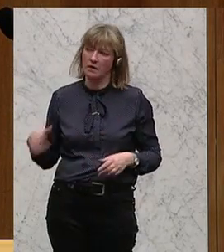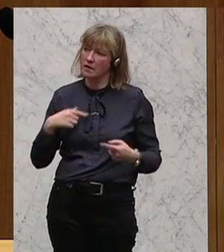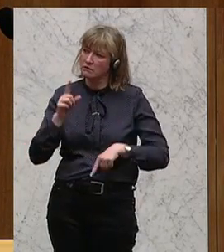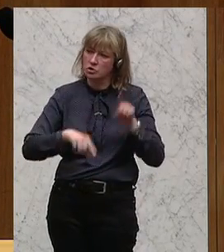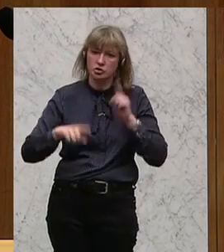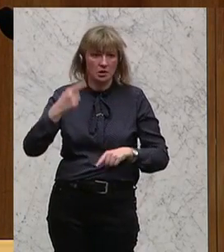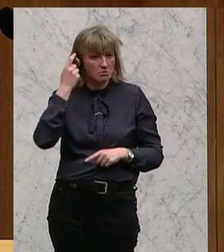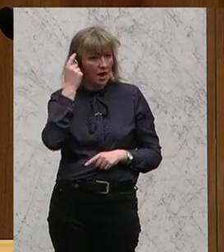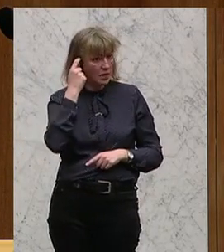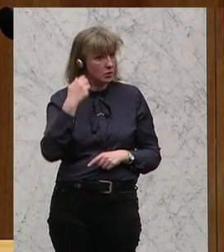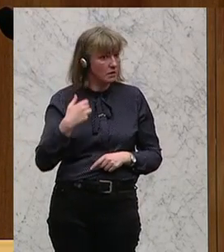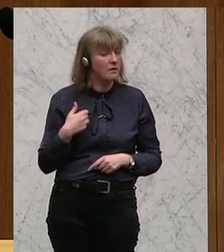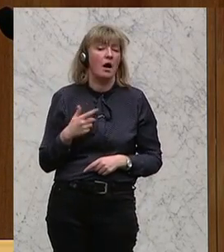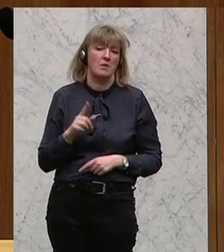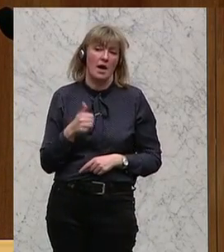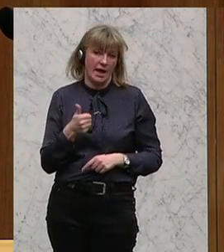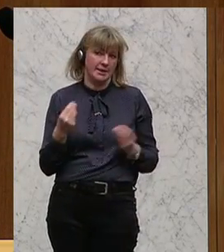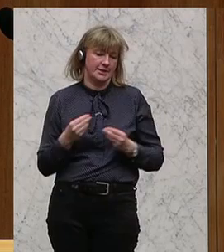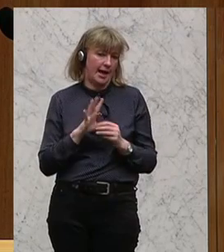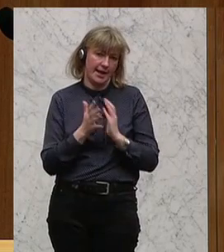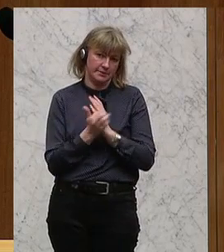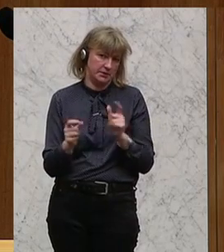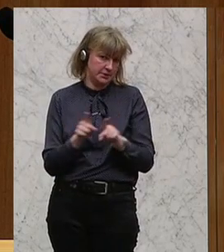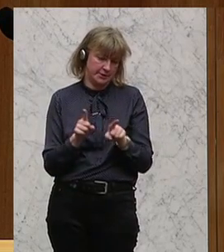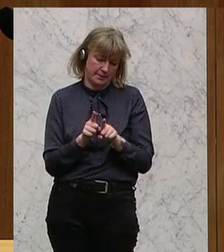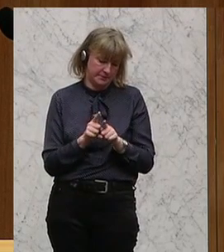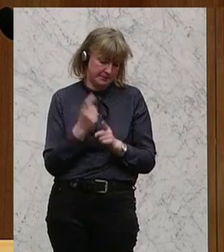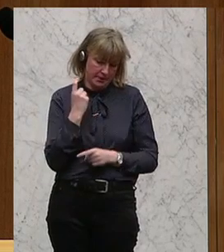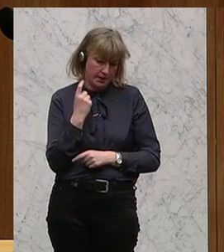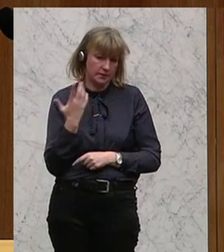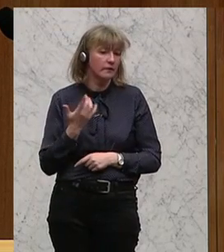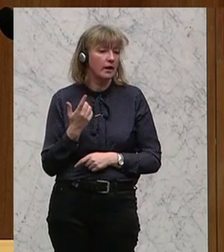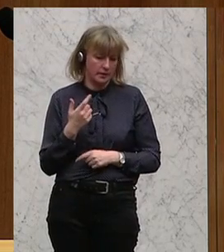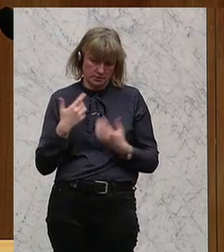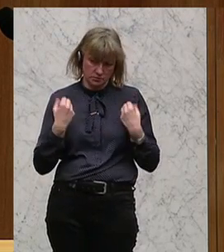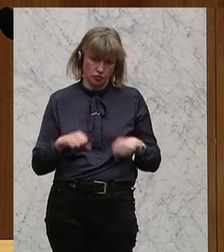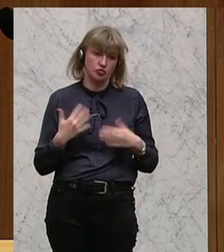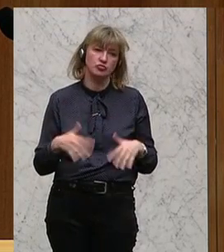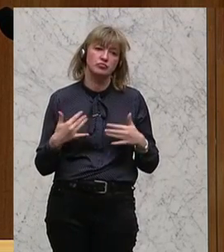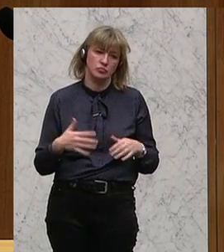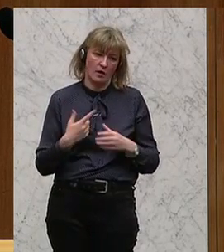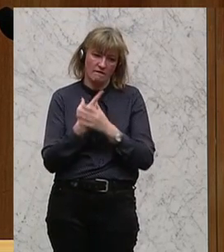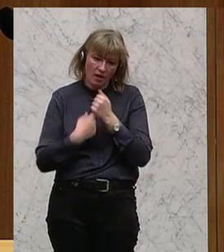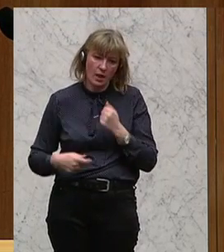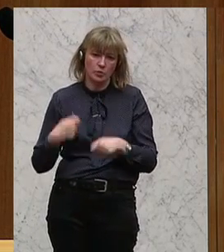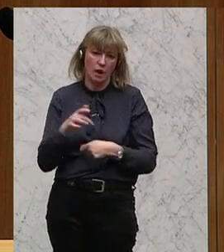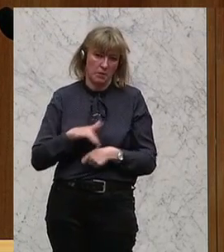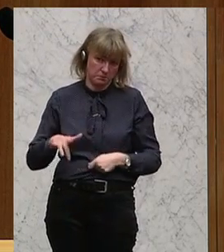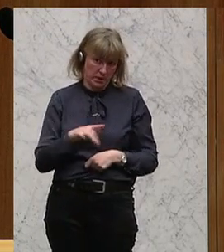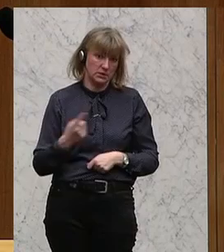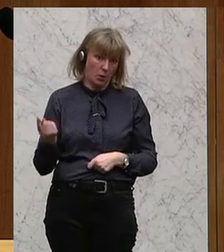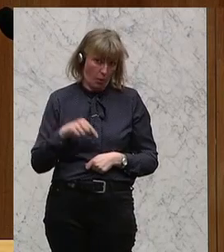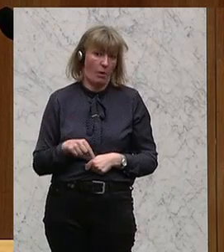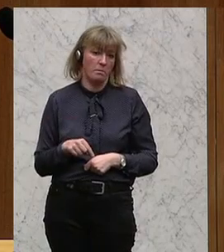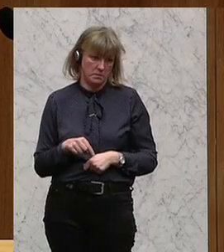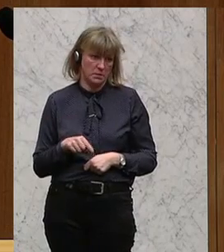unterschiedliche Meinungen gegeben, aber in einem sind sich alle Experten einig. Es wird einen massiven Verlust von Arbeitsplätzen geben, und zwar